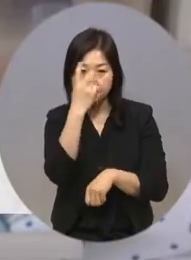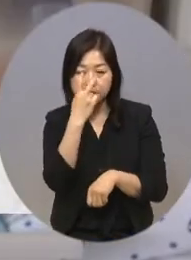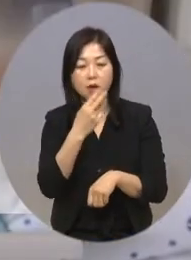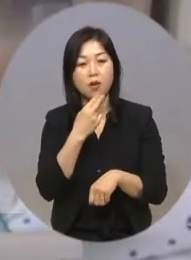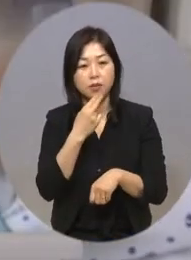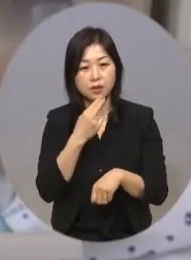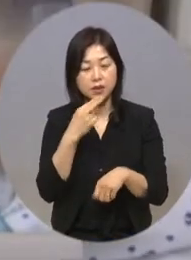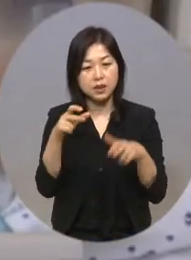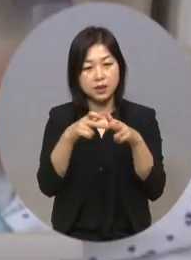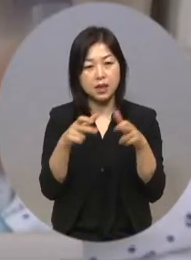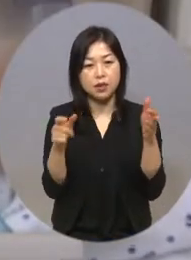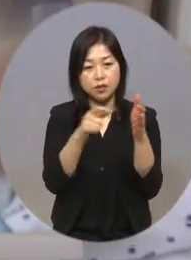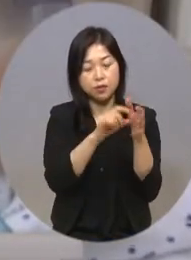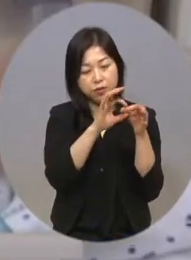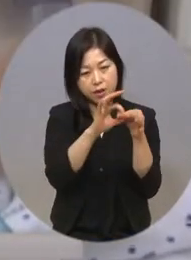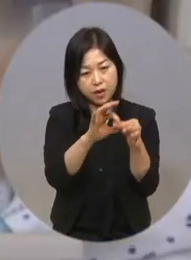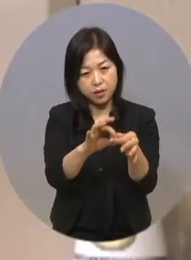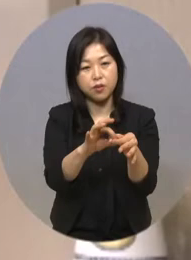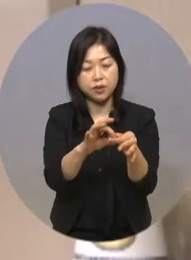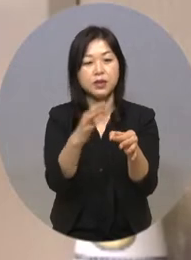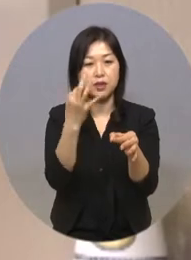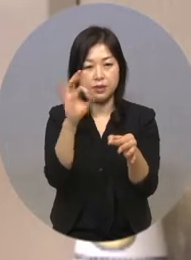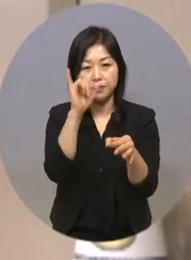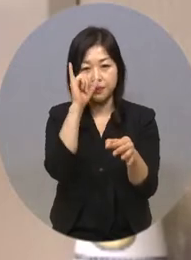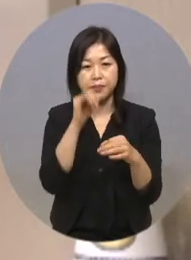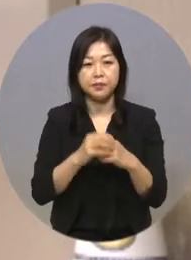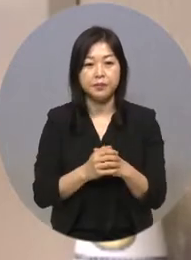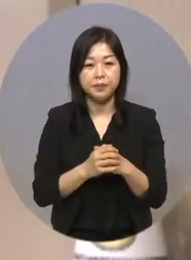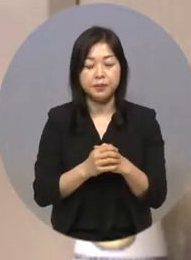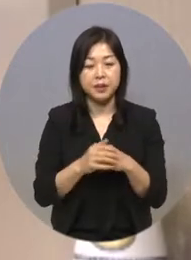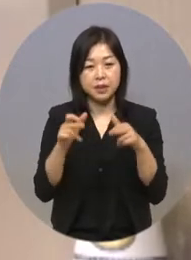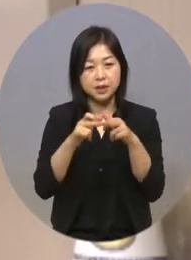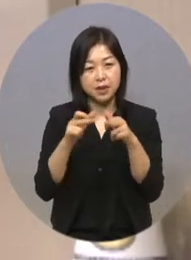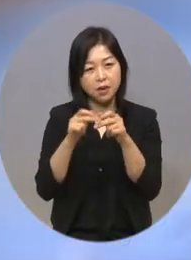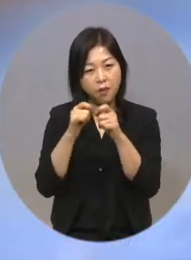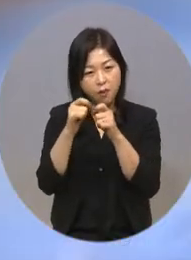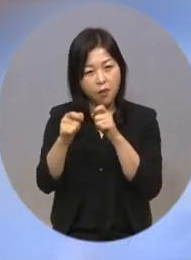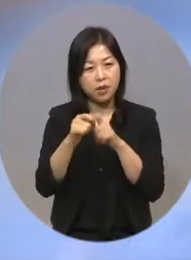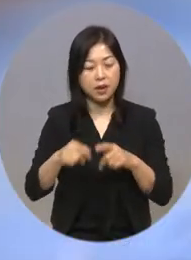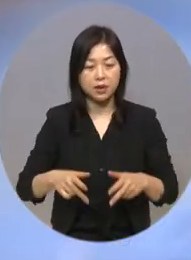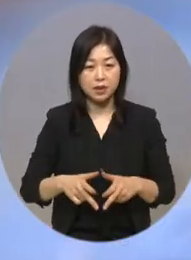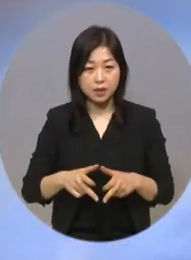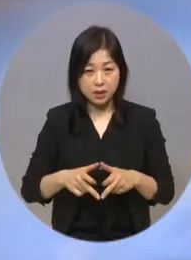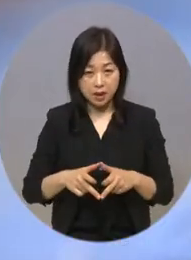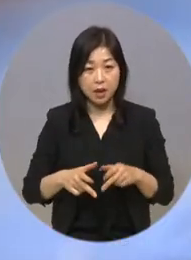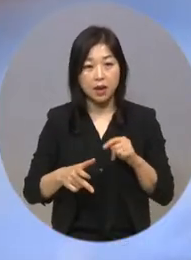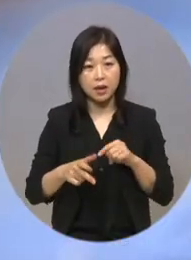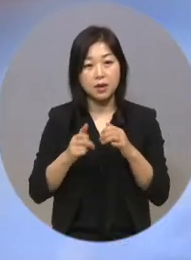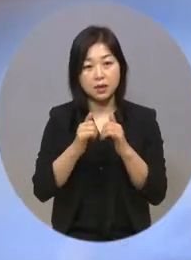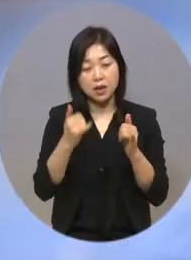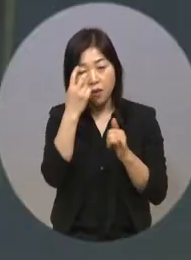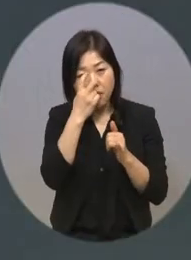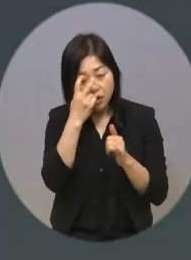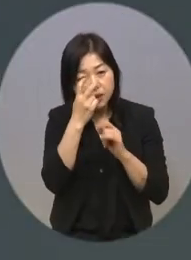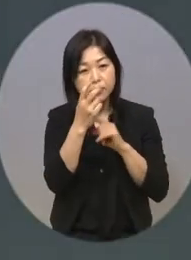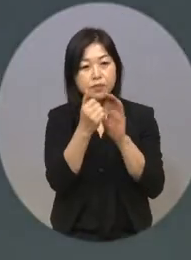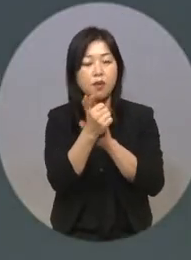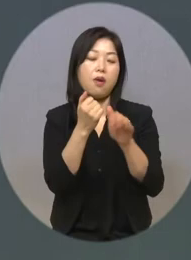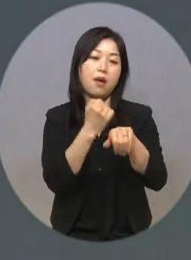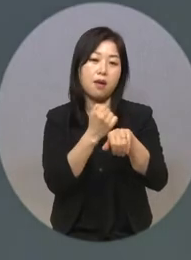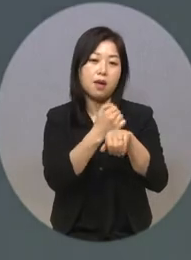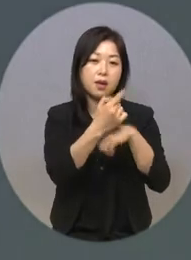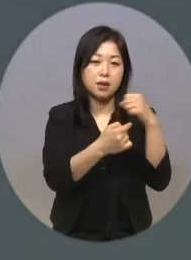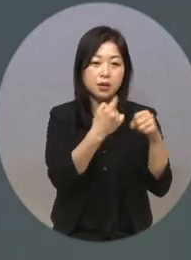유지하도록 했습니다 이와 함께 0 고장 의 신장 장애인에 대한 사후 관리를 강화해 1년에